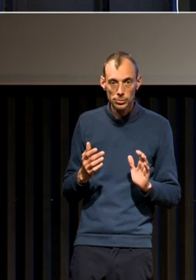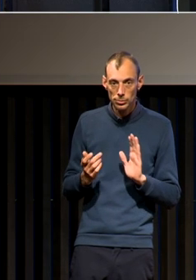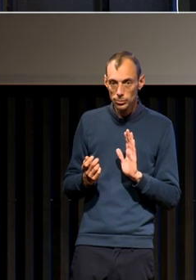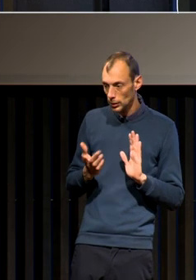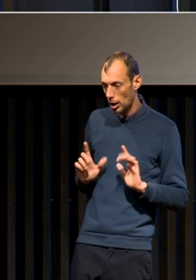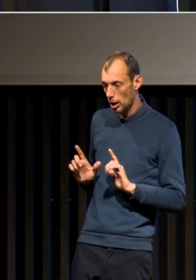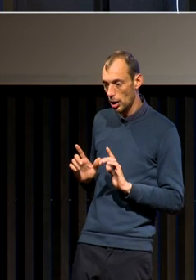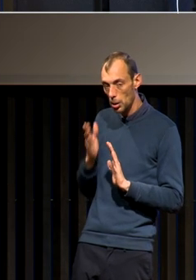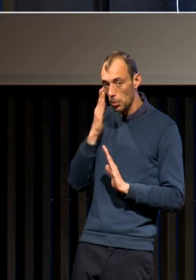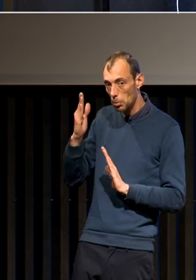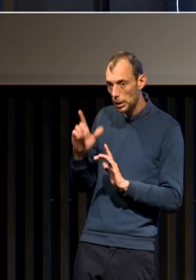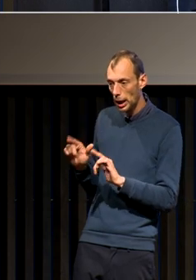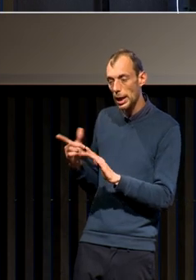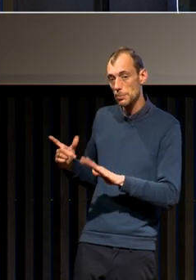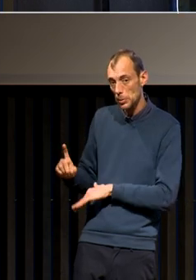Les enfants du don.